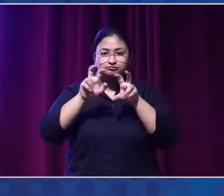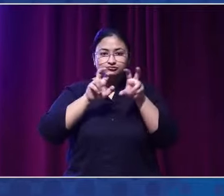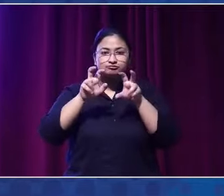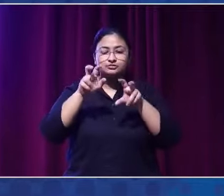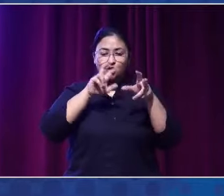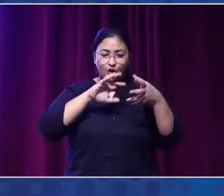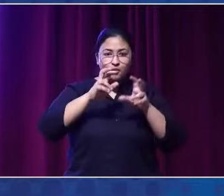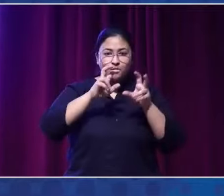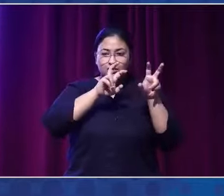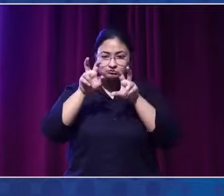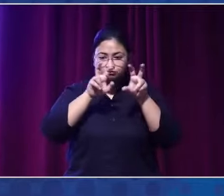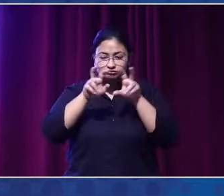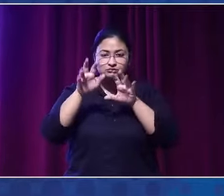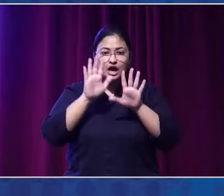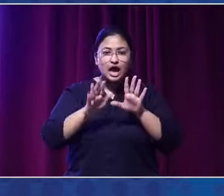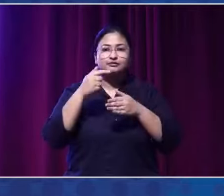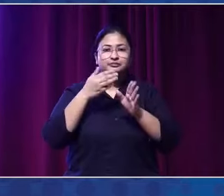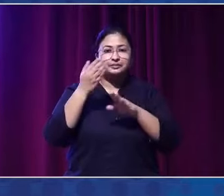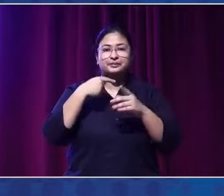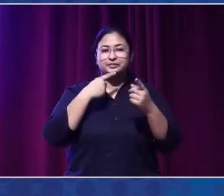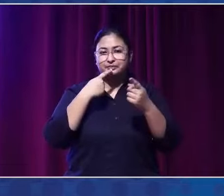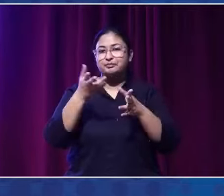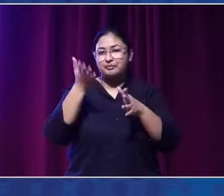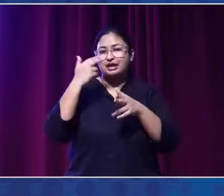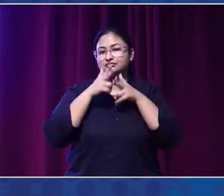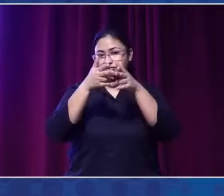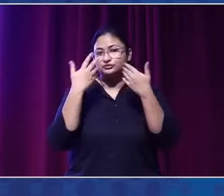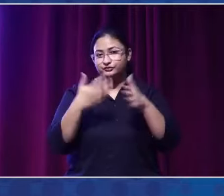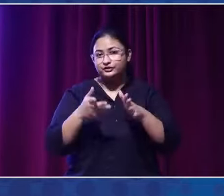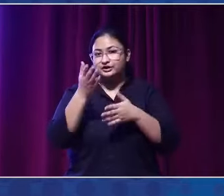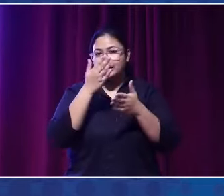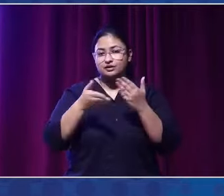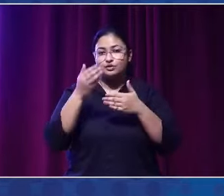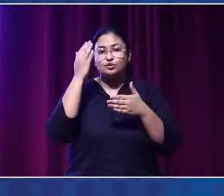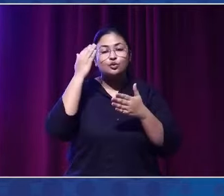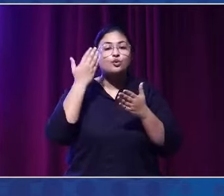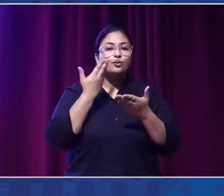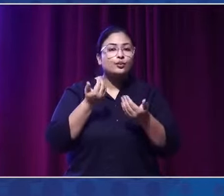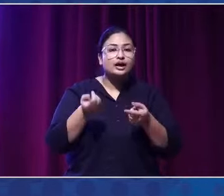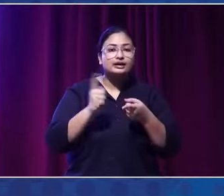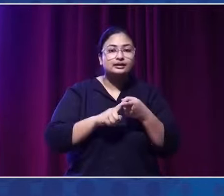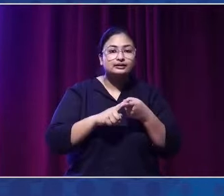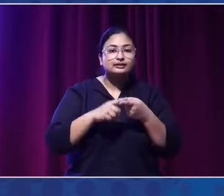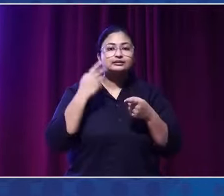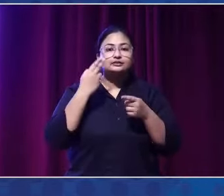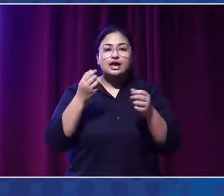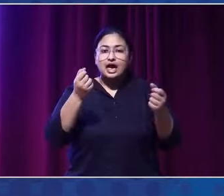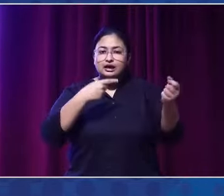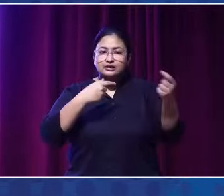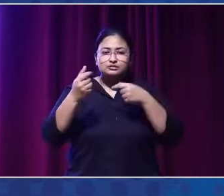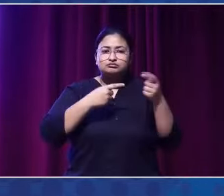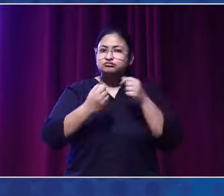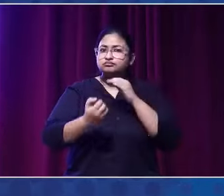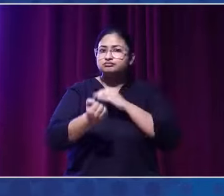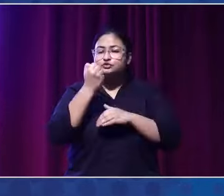विच वी हैव क्रिएटेड. आई हैव टॉक्ड टू यू, टोल्ड यू अबाउट दिस. एंड क्यों हो रहा था, मैसेजिंग भी इतनी स्ट्रांग थी.